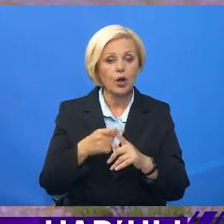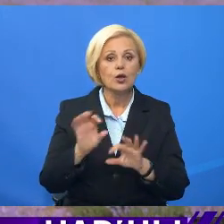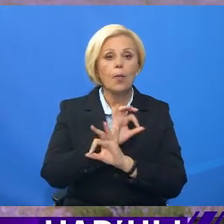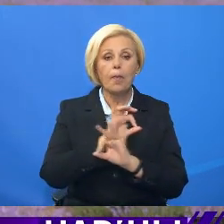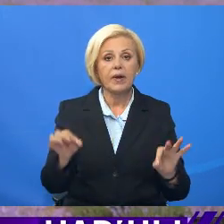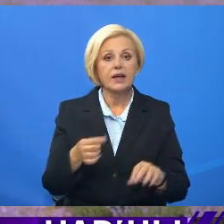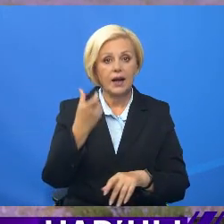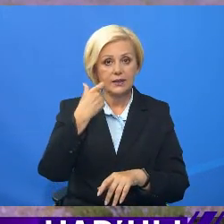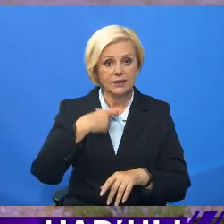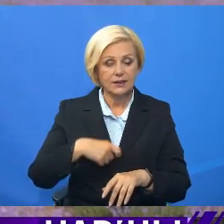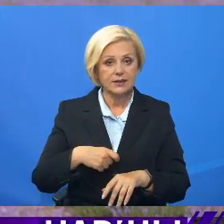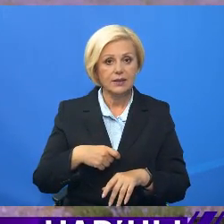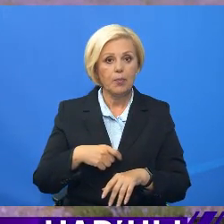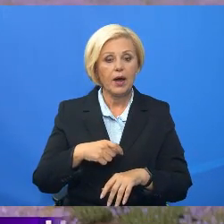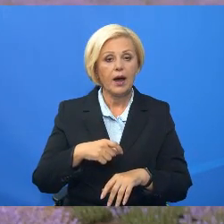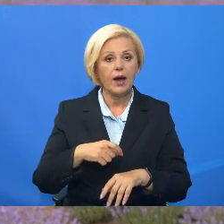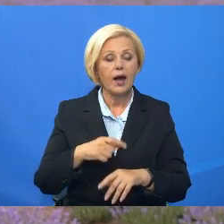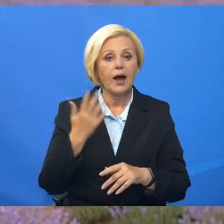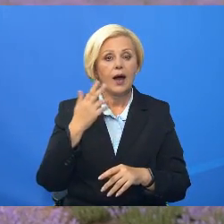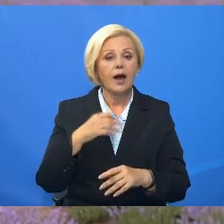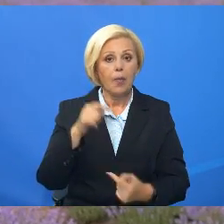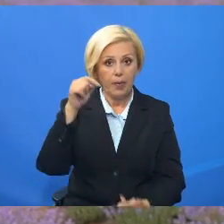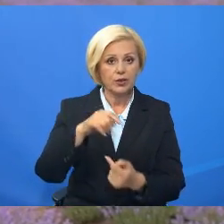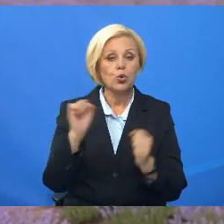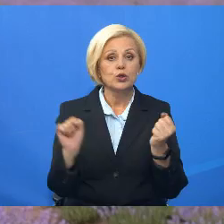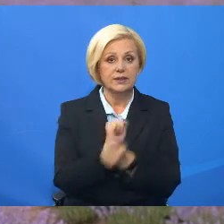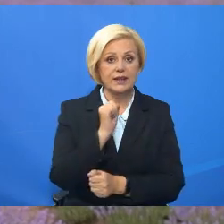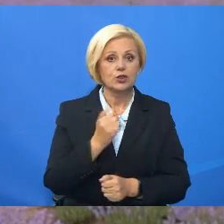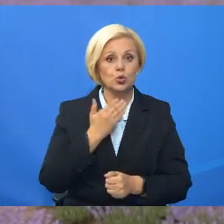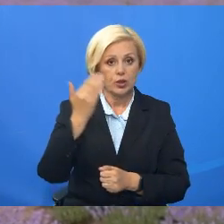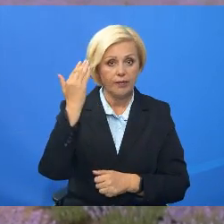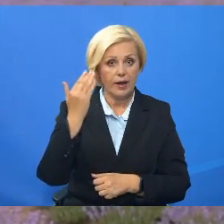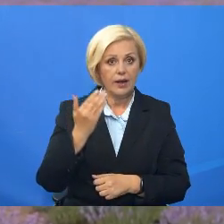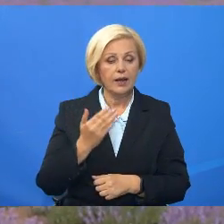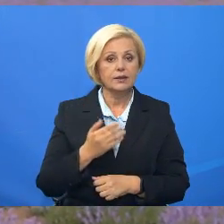себя ведет в засушленное лето. Она